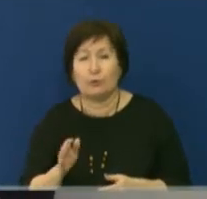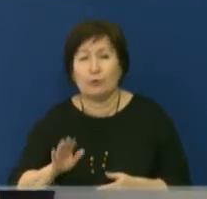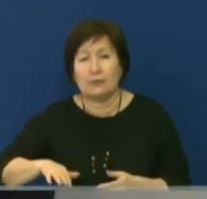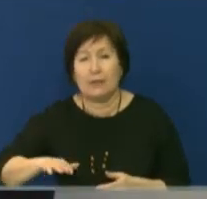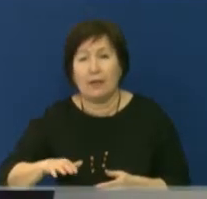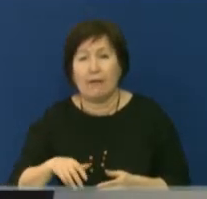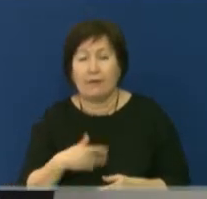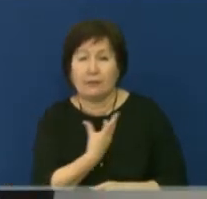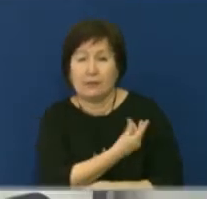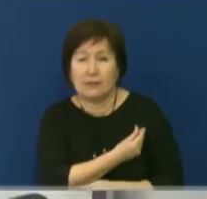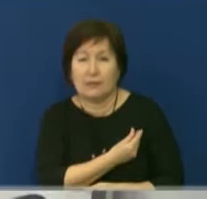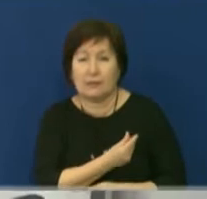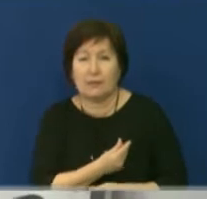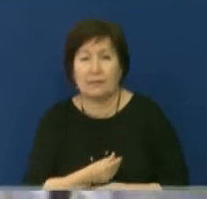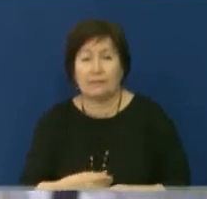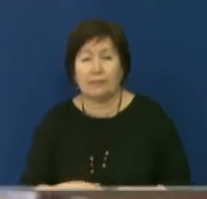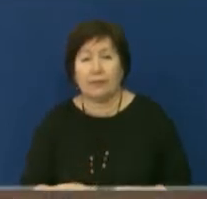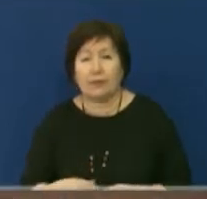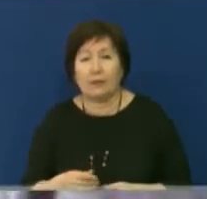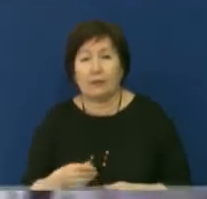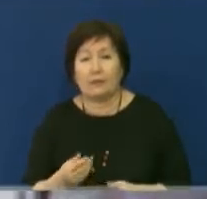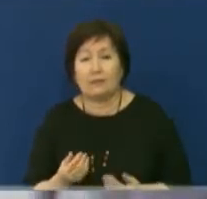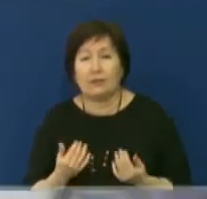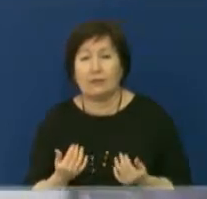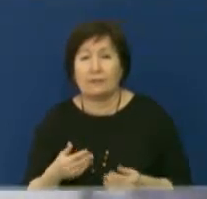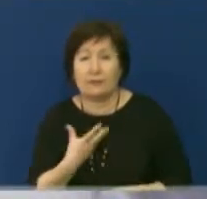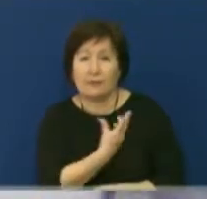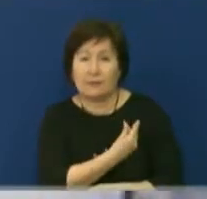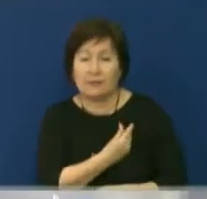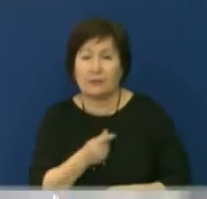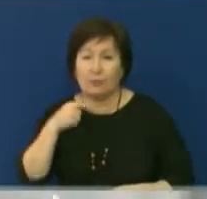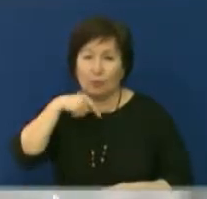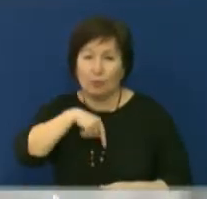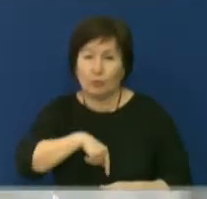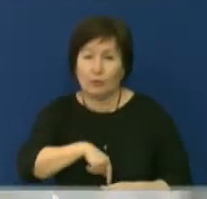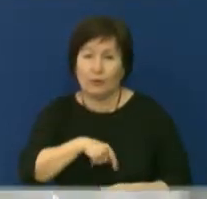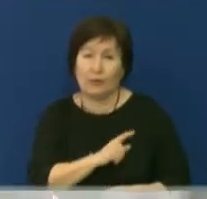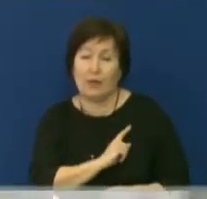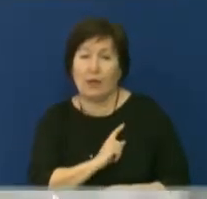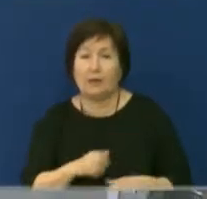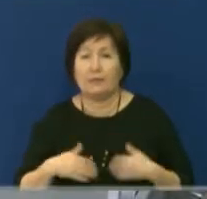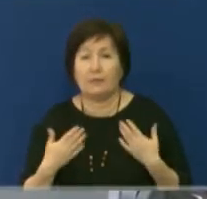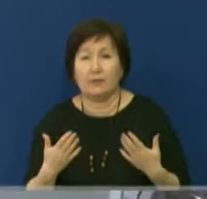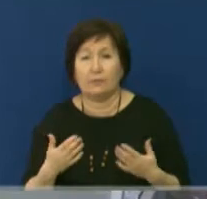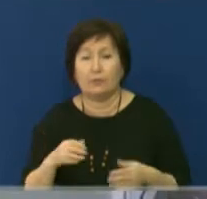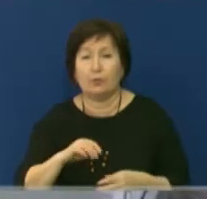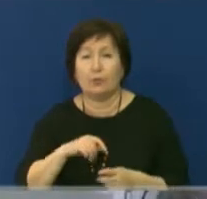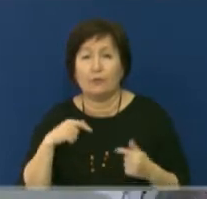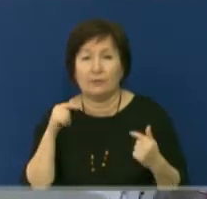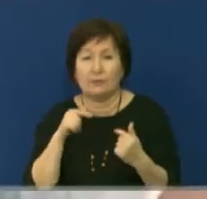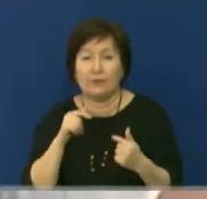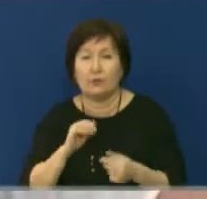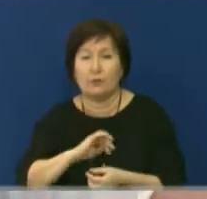врача, если первый компонент вакцины активирует иммунный ответ против коронавирусной инфекции, то вторая нужна для того, чтобы закрепить эффект